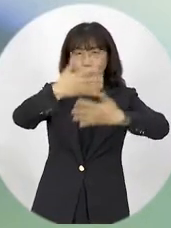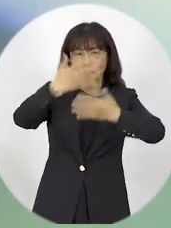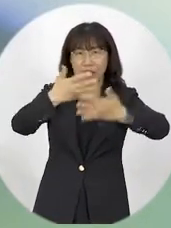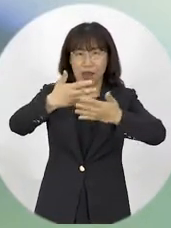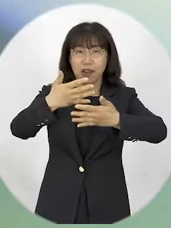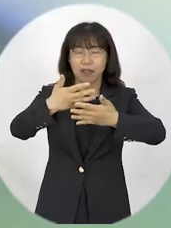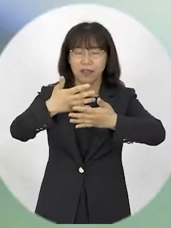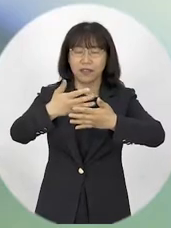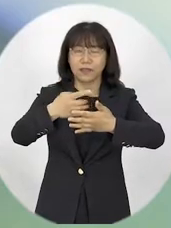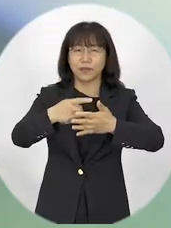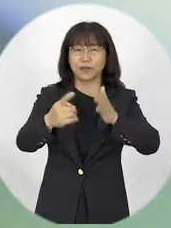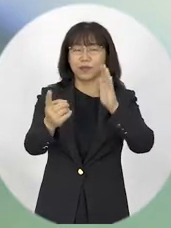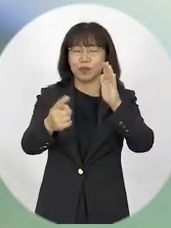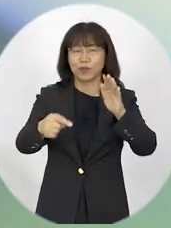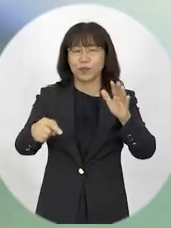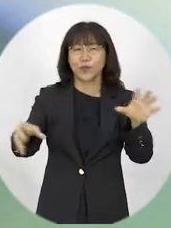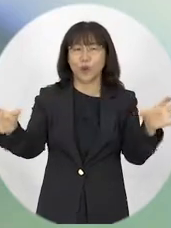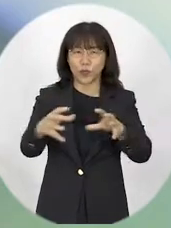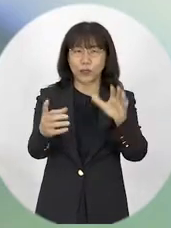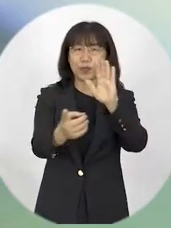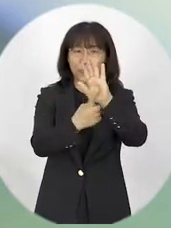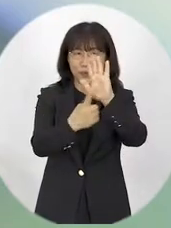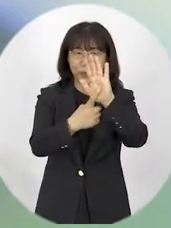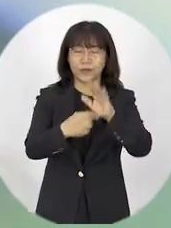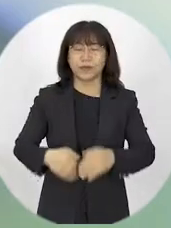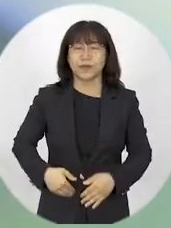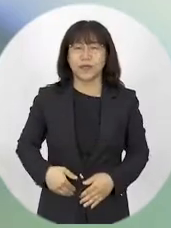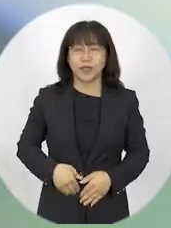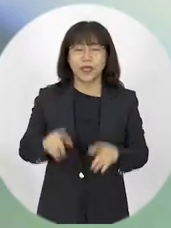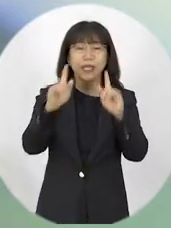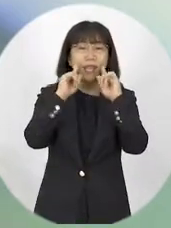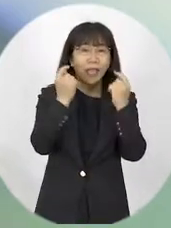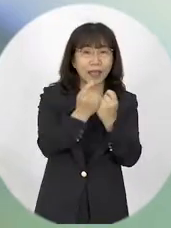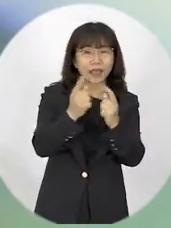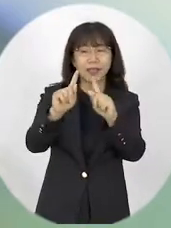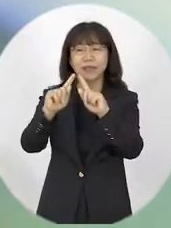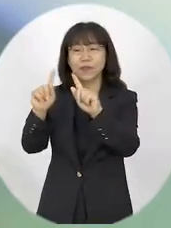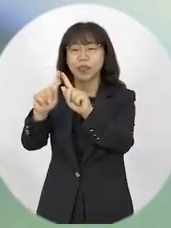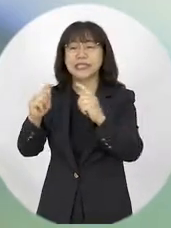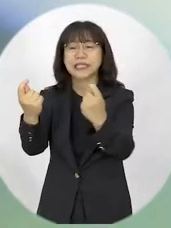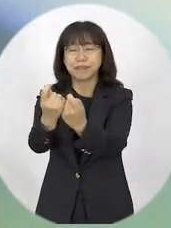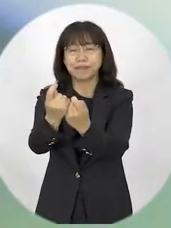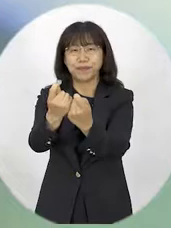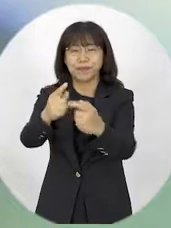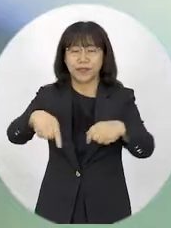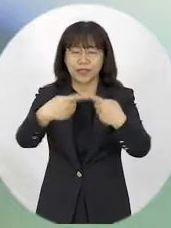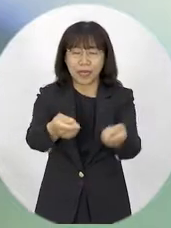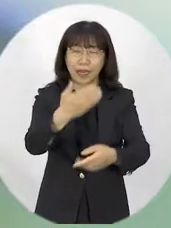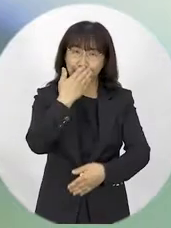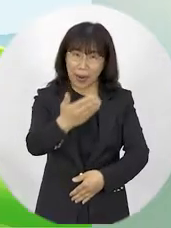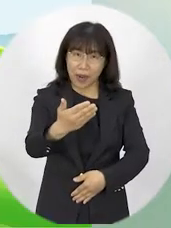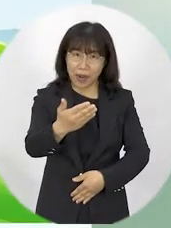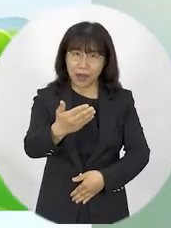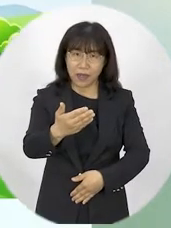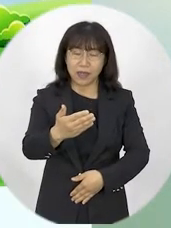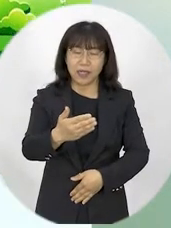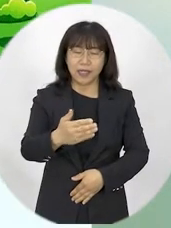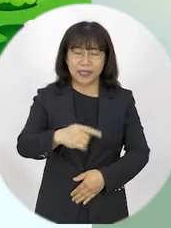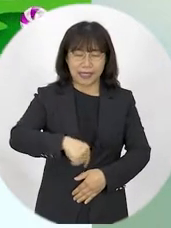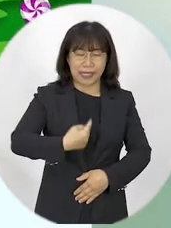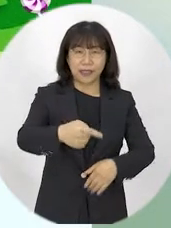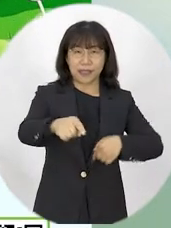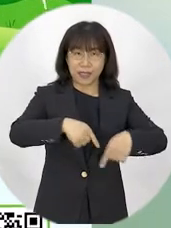공모전은 자치분권에 관심 있는 사람이라면 누구나 참가할 수 있으며 개인 또는 팀 단위로 참여하면 됩니다.